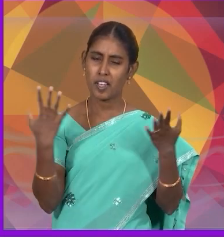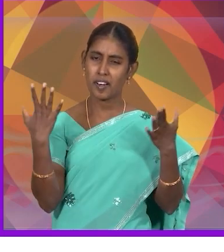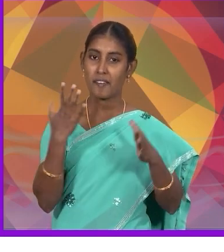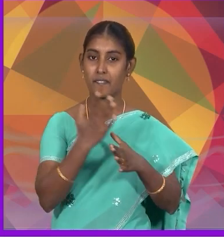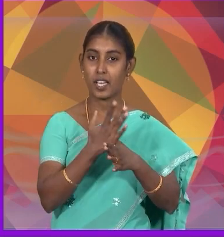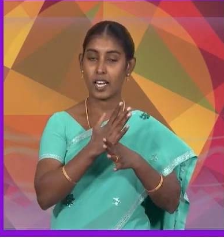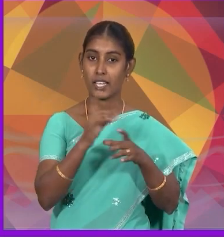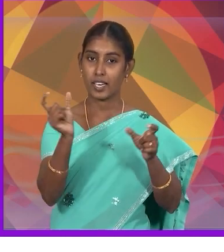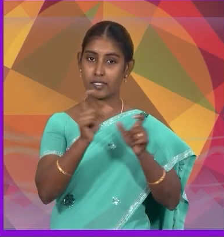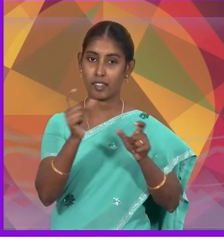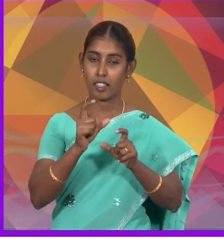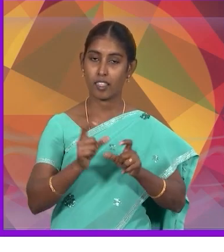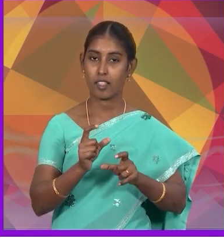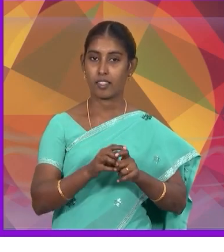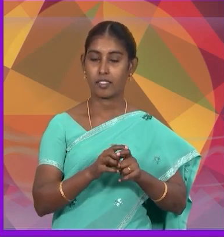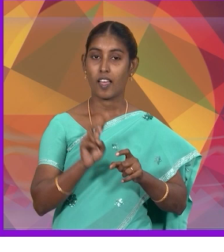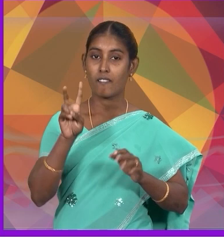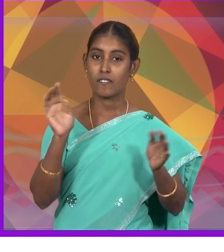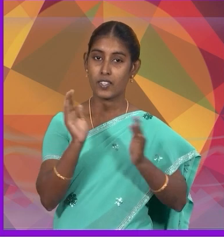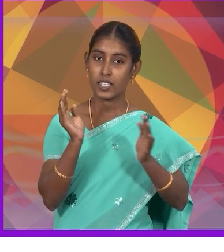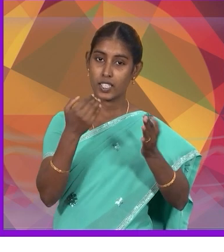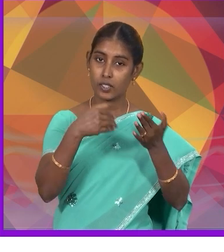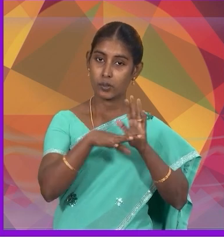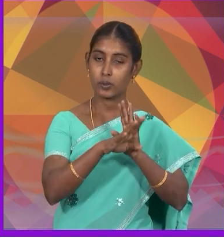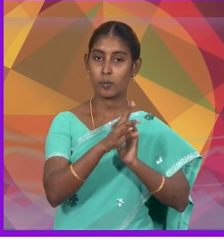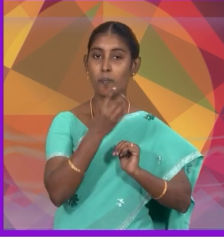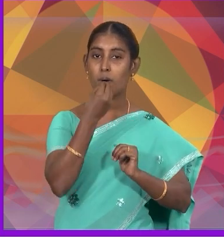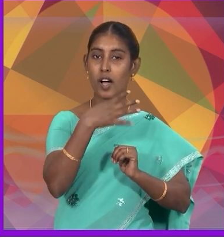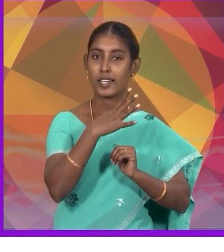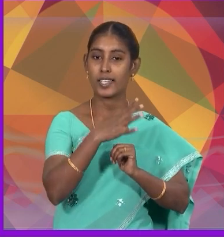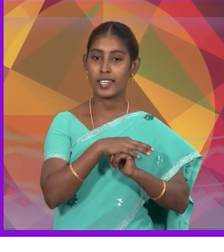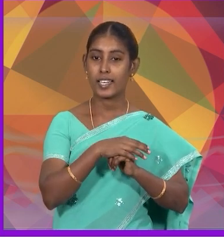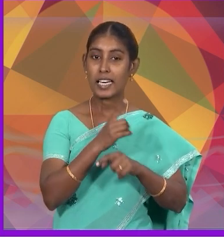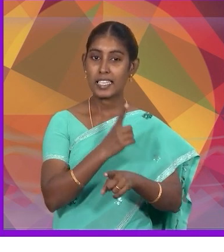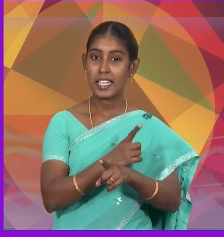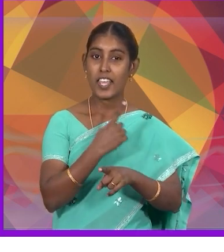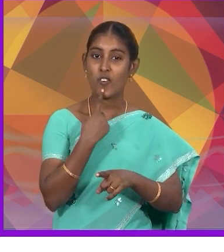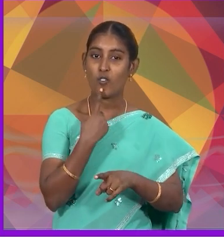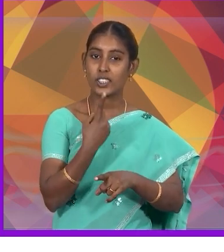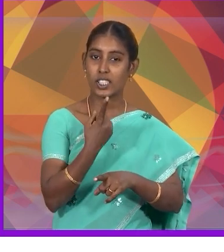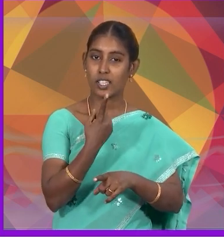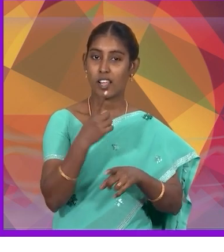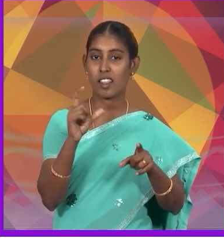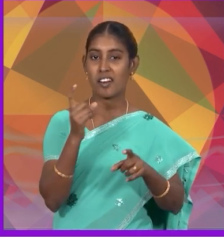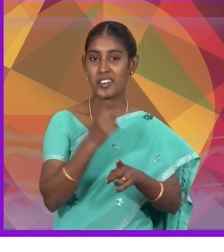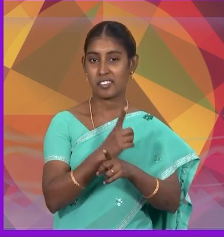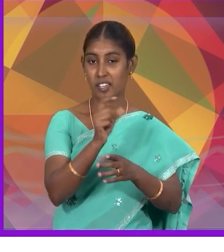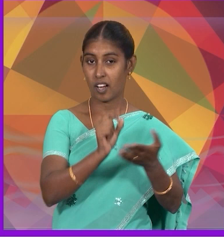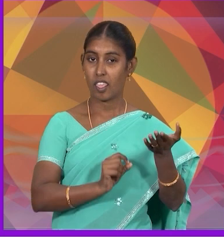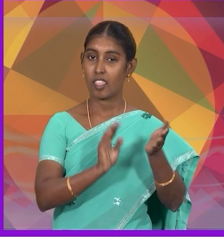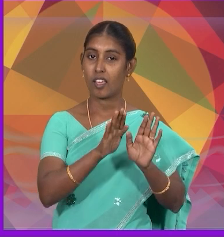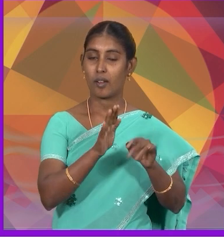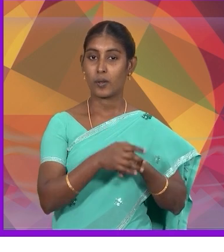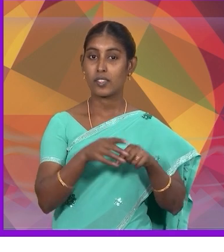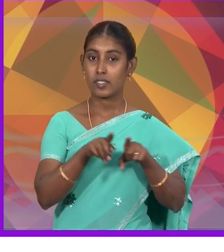நாட்டுப்புற பாடல்களை மலை அருவி என்னும் நூலில் கீவா ஜெகநாதன் தொகுத்துள்ளார். அந்நூலில் உள்ள உழவு